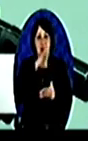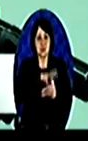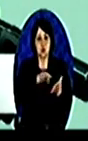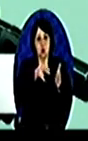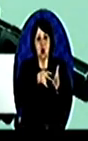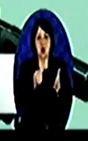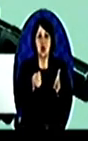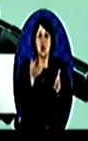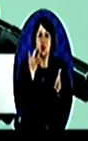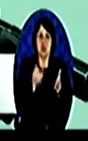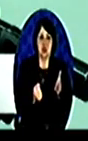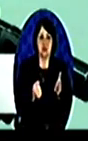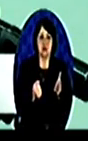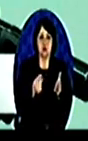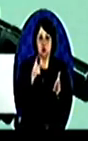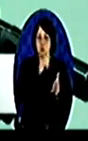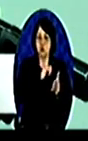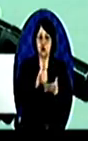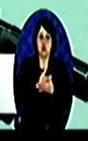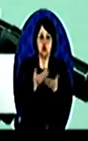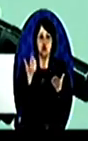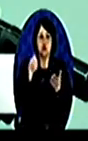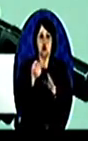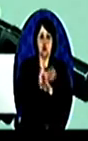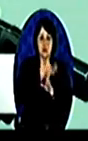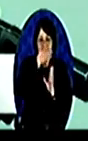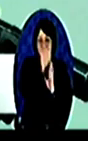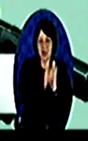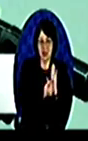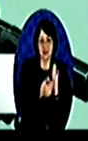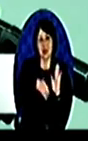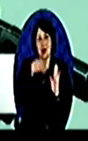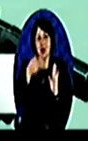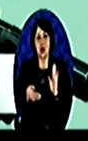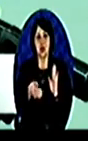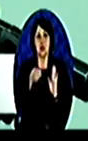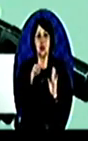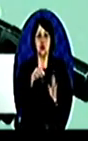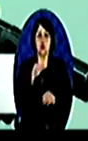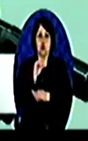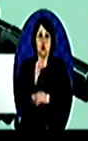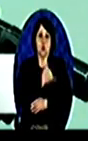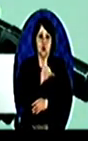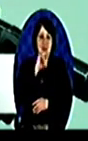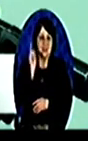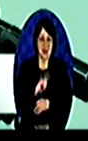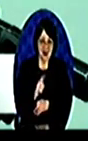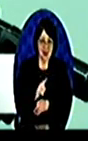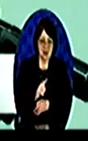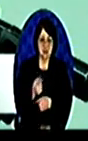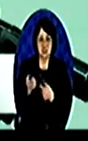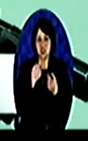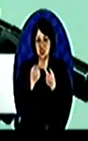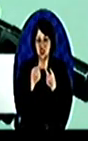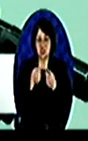гэдгийг одоо энэ аудитлагдсан тайлан үүний дараа манай төлөөлөл удирдах зүг шийднэ. Ингээд нэгжийн үнэлгээ тодорхой болоод үүний дараа хувьцаа